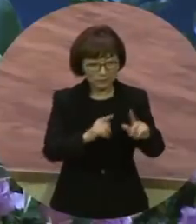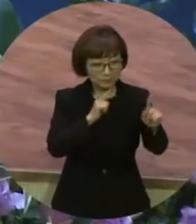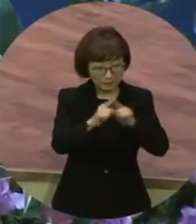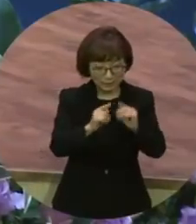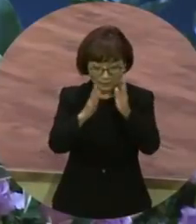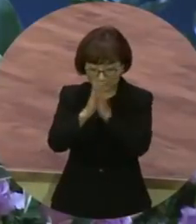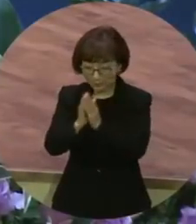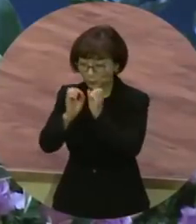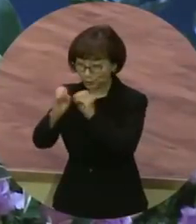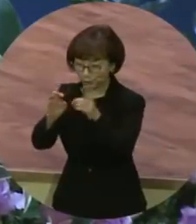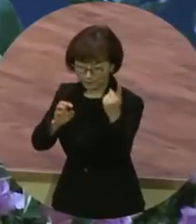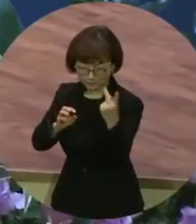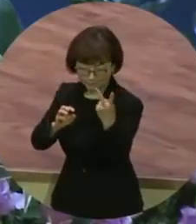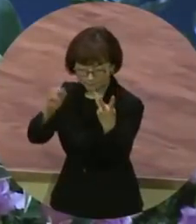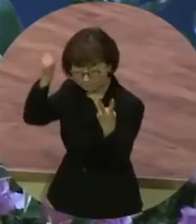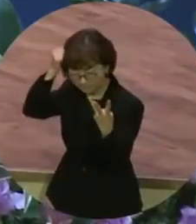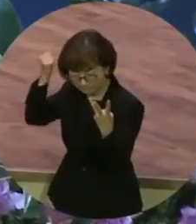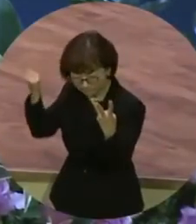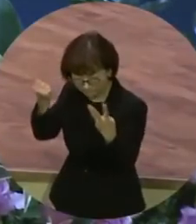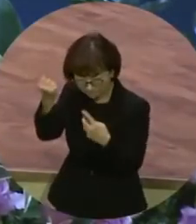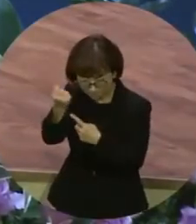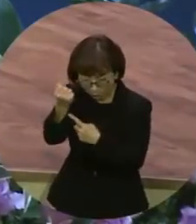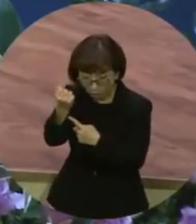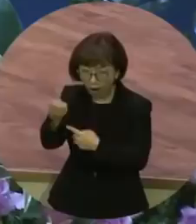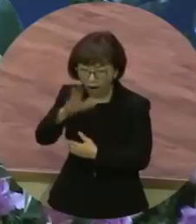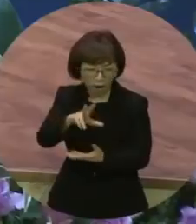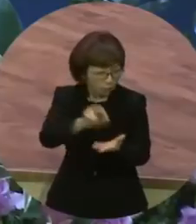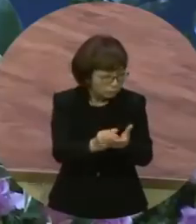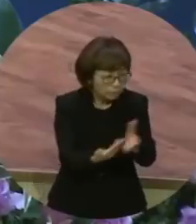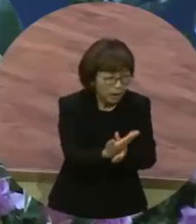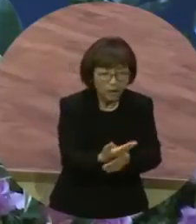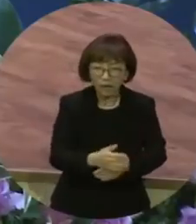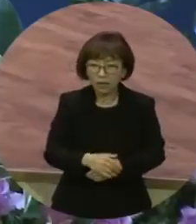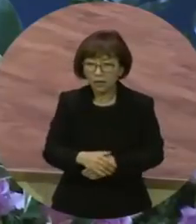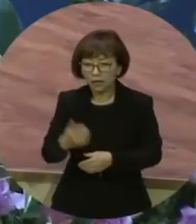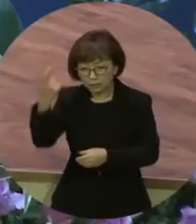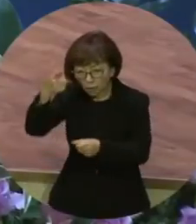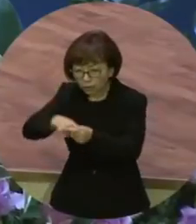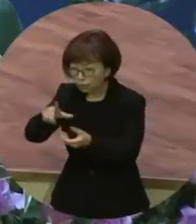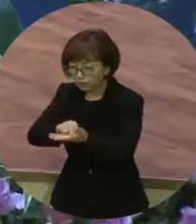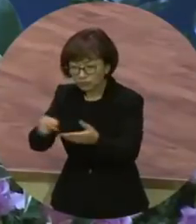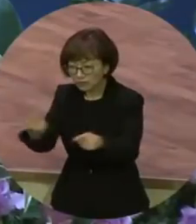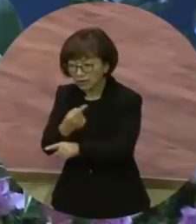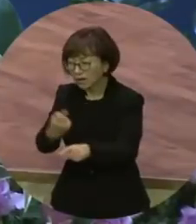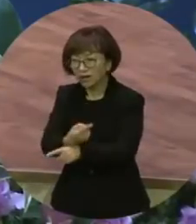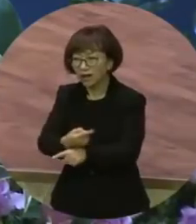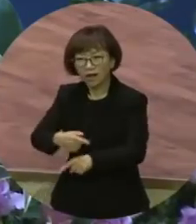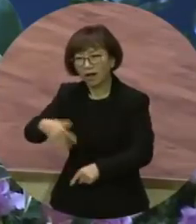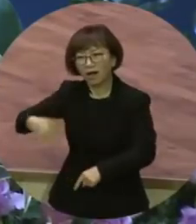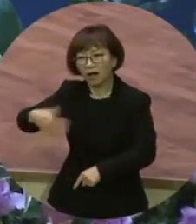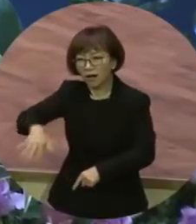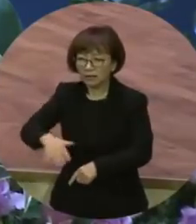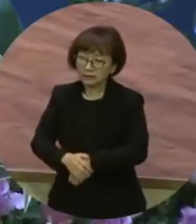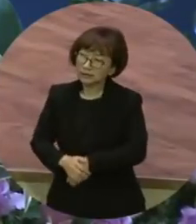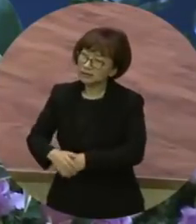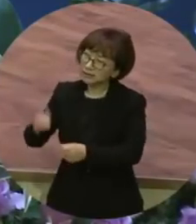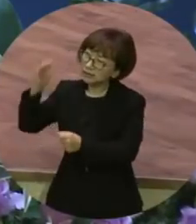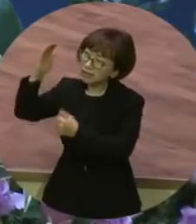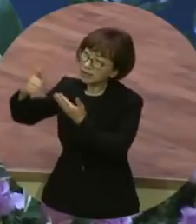생겨요. 때로는 내용적 문제가 빨리 치유가 되지 않는 것처럼 느껴져요. 하나님이 나를 방치하시나